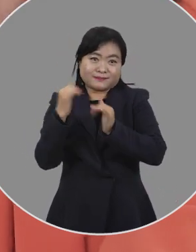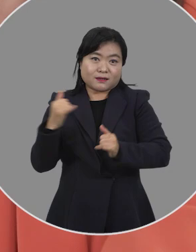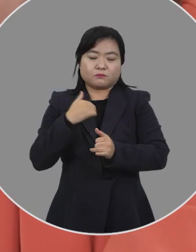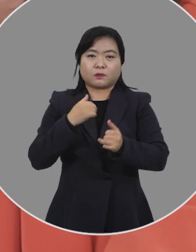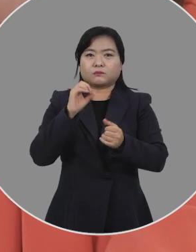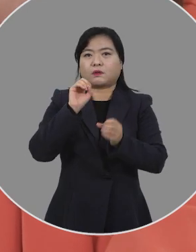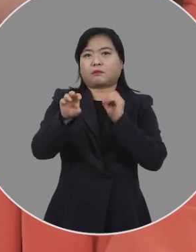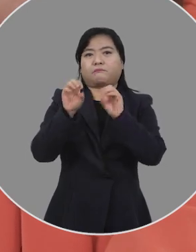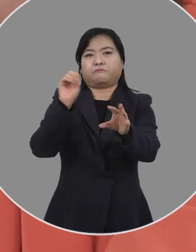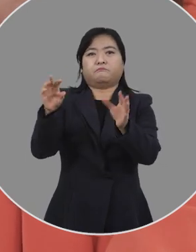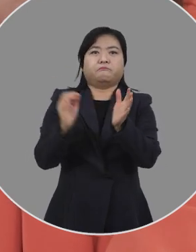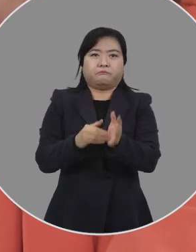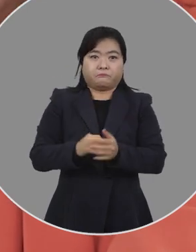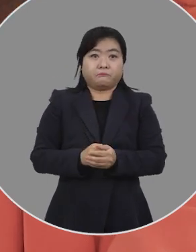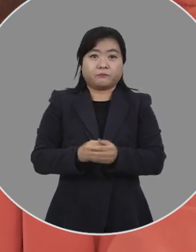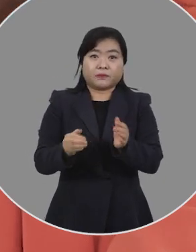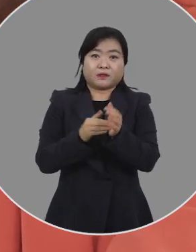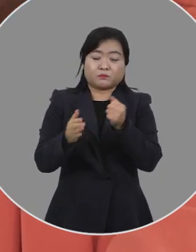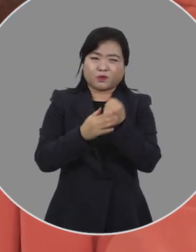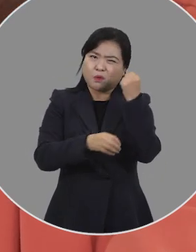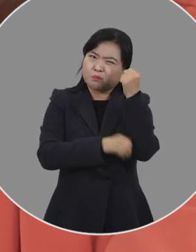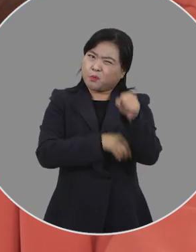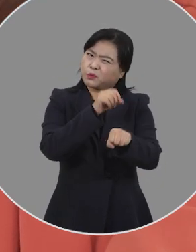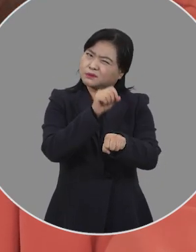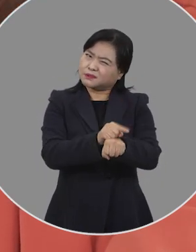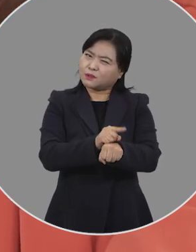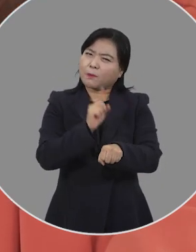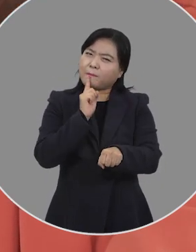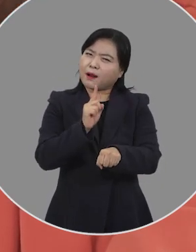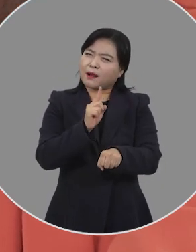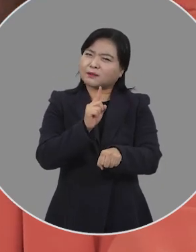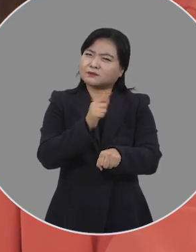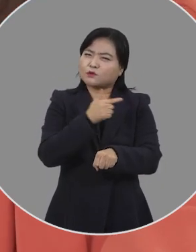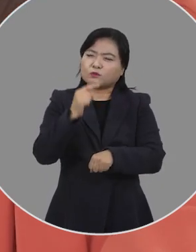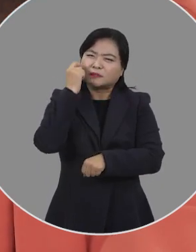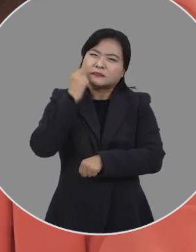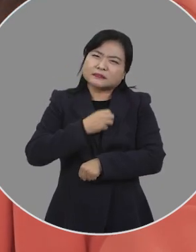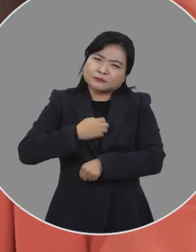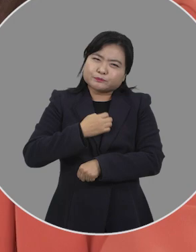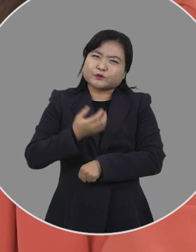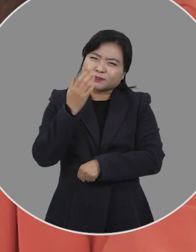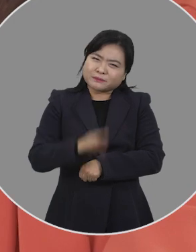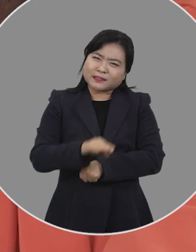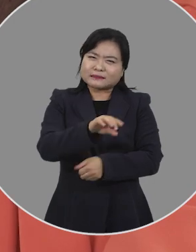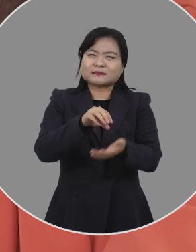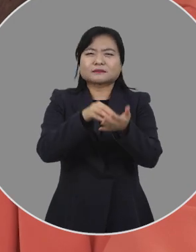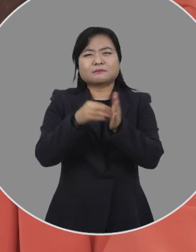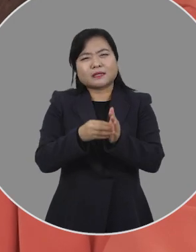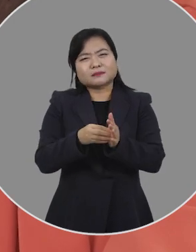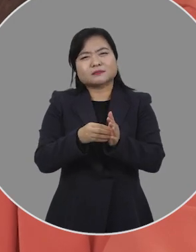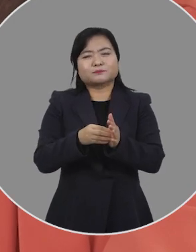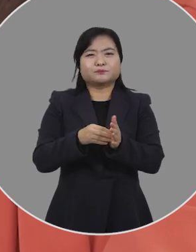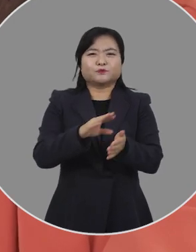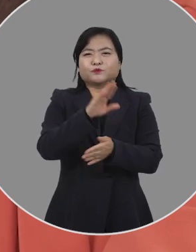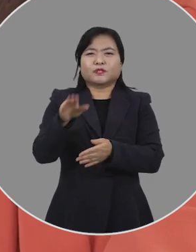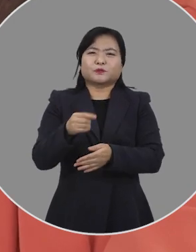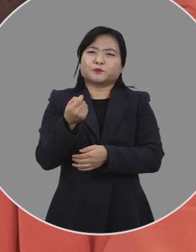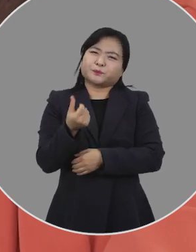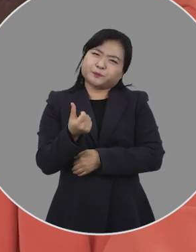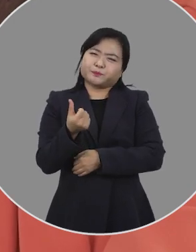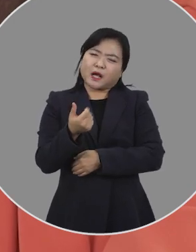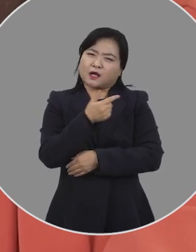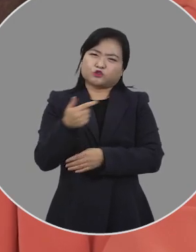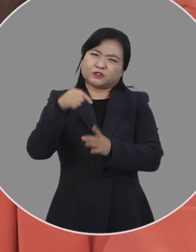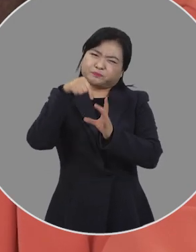이렇게 나타나거든요. 그래서 본능이라고까지 말하는 거는 너무 슬픈 일이긴 하지만 그 정도로 우리에게 조금